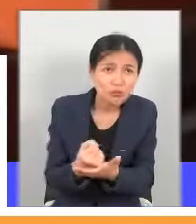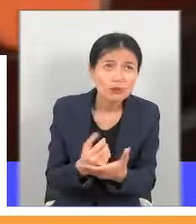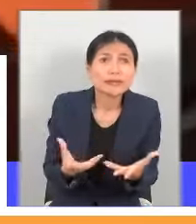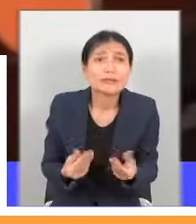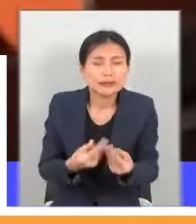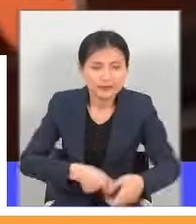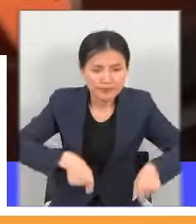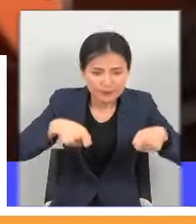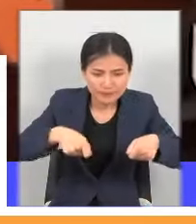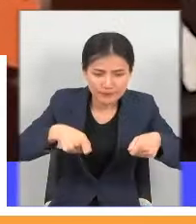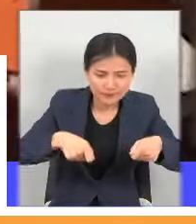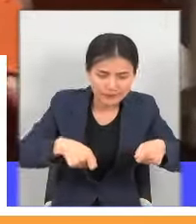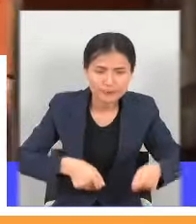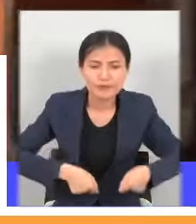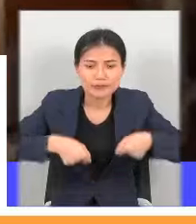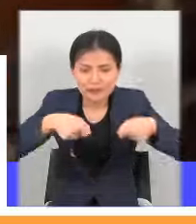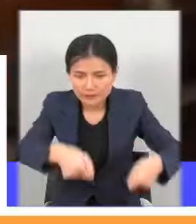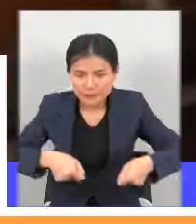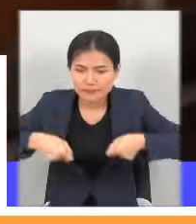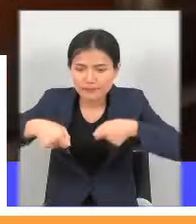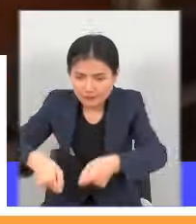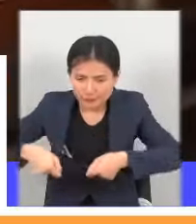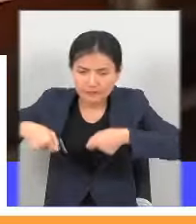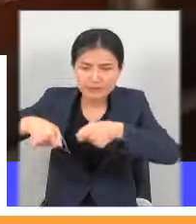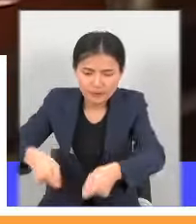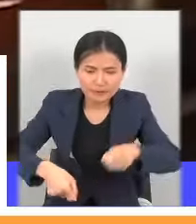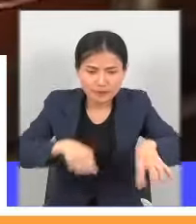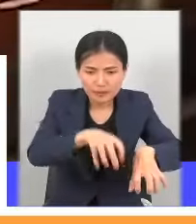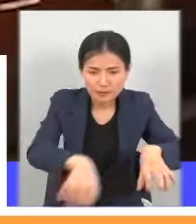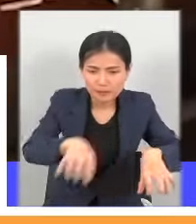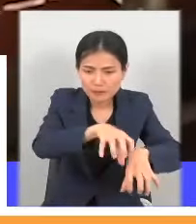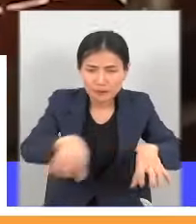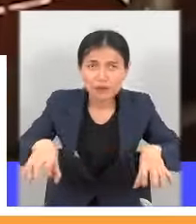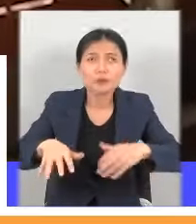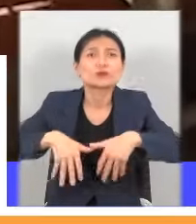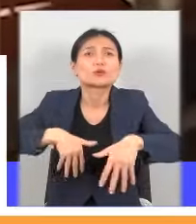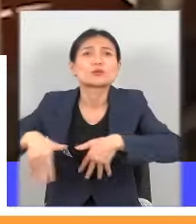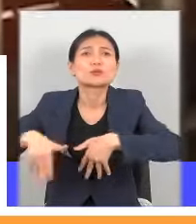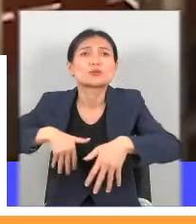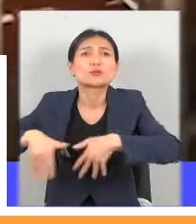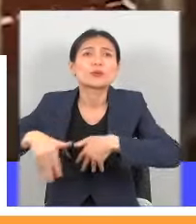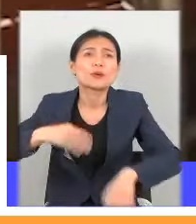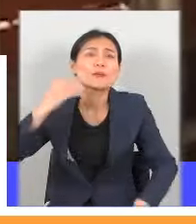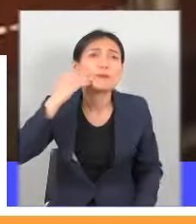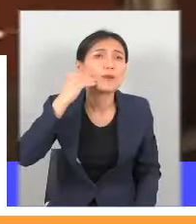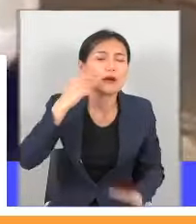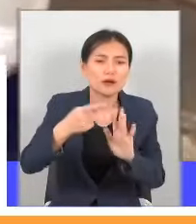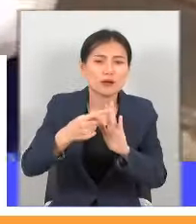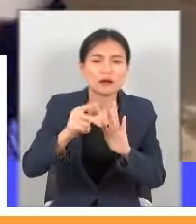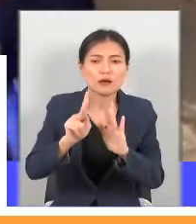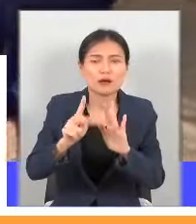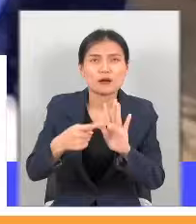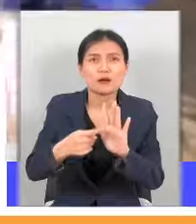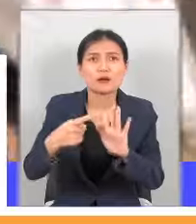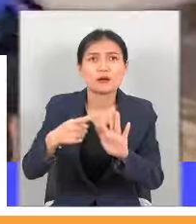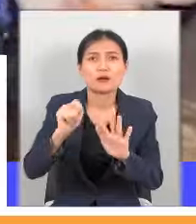ามจุดป้องกันน้ำทะลักเข้ามาโดยเฉพาะที่ชุมชนบ้านเกาะทรายค่ะตรงจุดนั้นจะอยู่ติดกับลำน้ำสายด้วยเนี่ยถึง